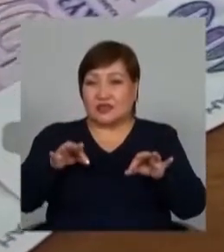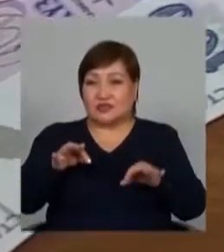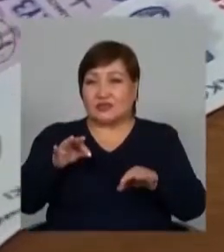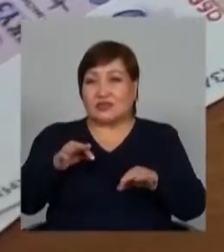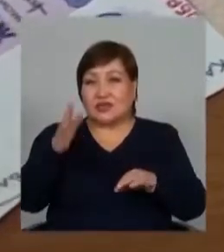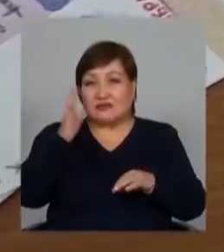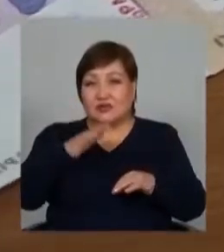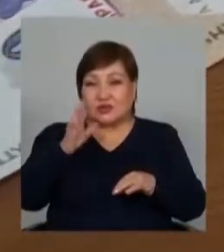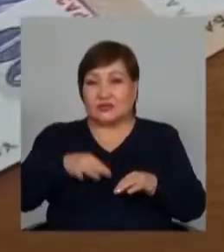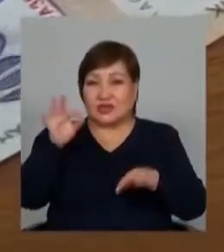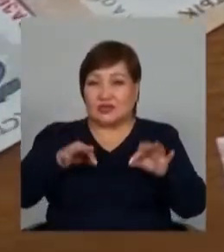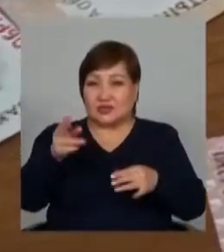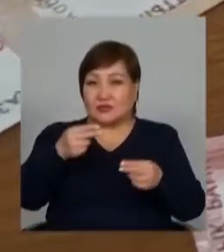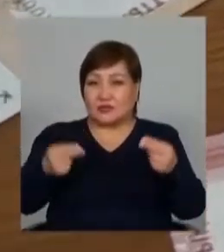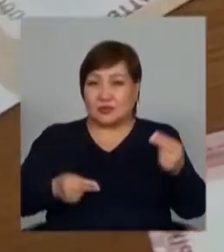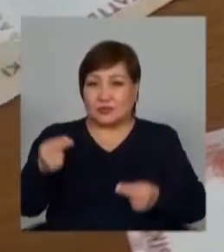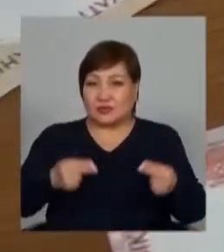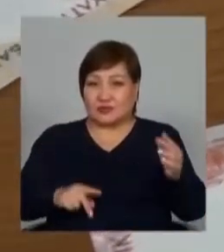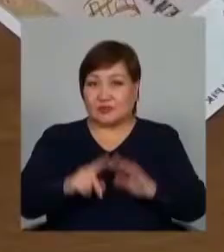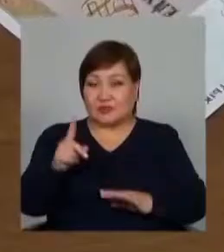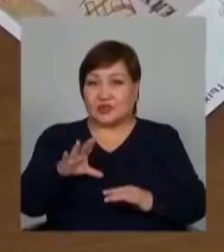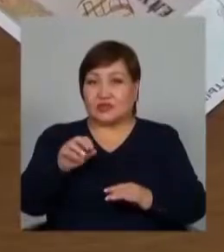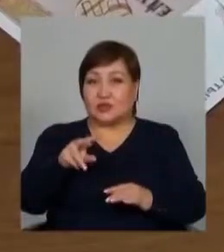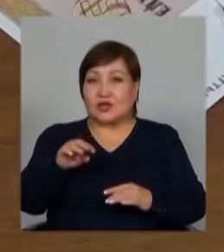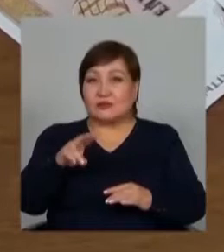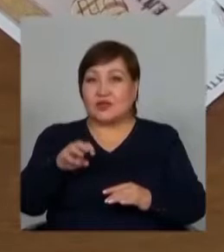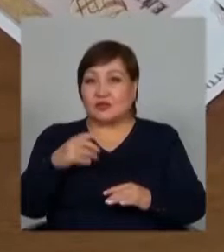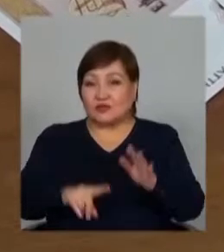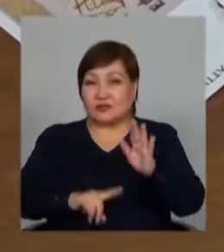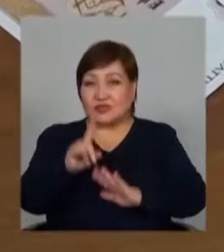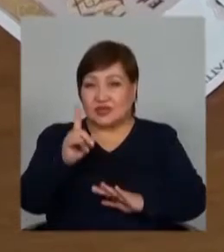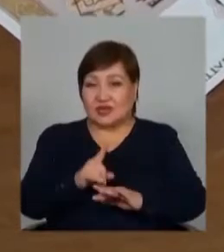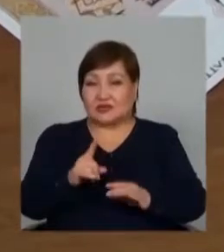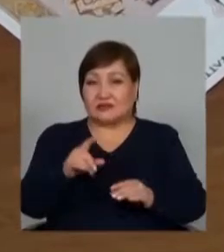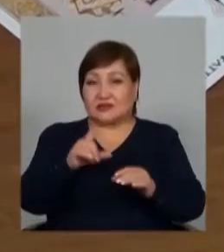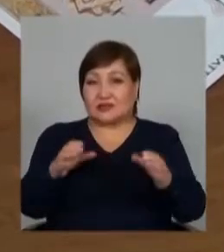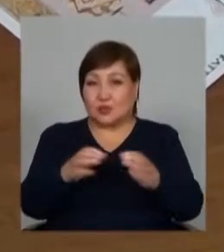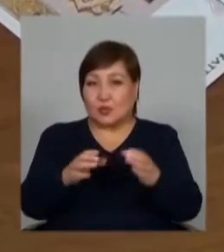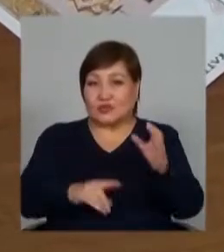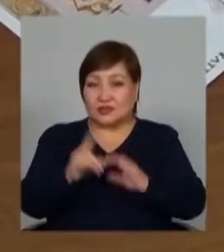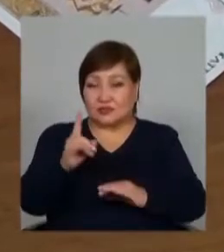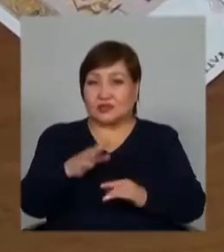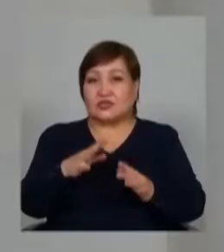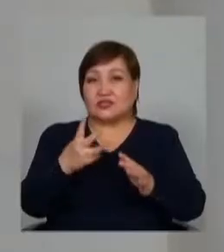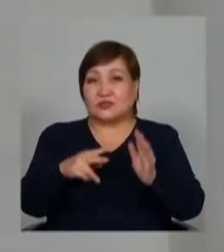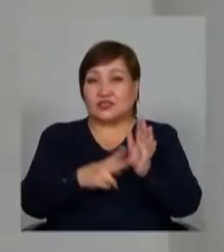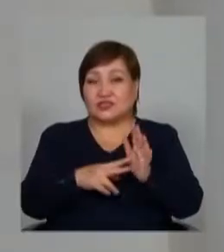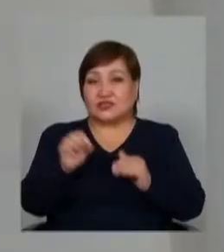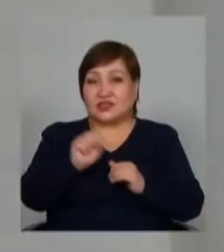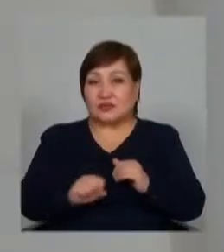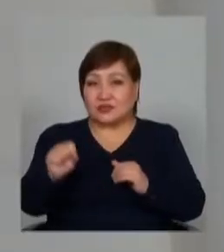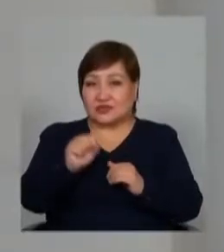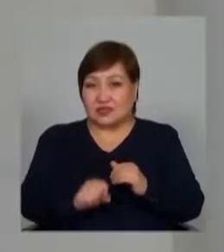белгілі суретші Тимур Сүлейменов бастаған авторлық топ әзірледі. Осылайша 1992 жылдың 27 тамызында ұлттық банк